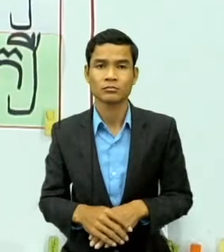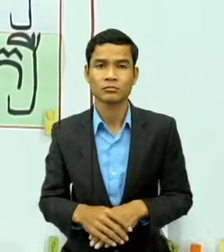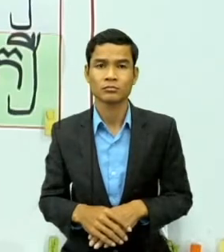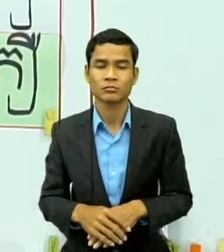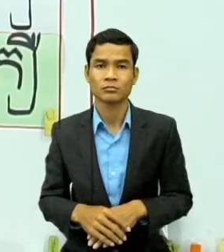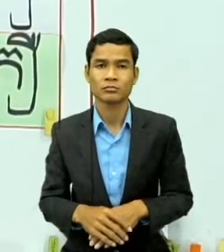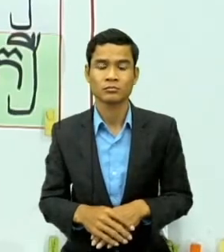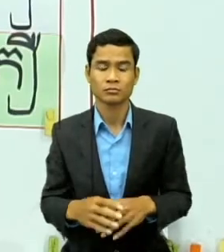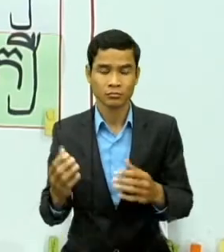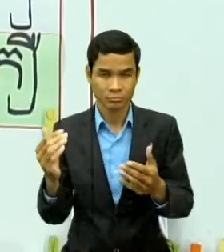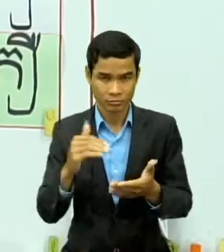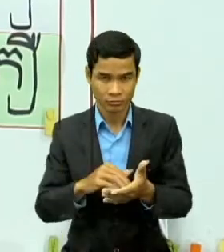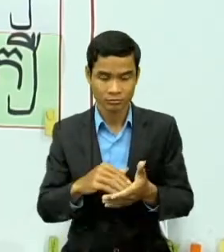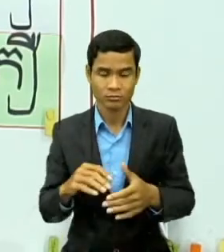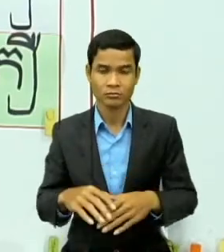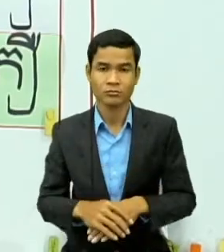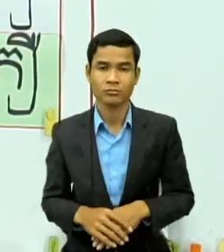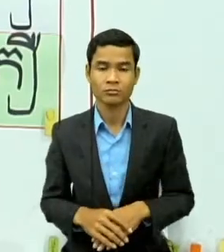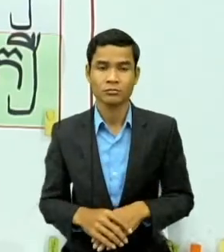ដងទៀត